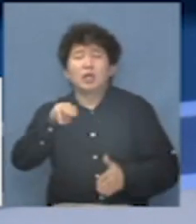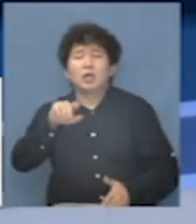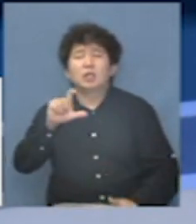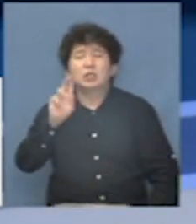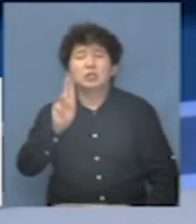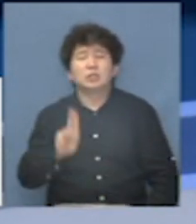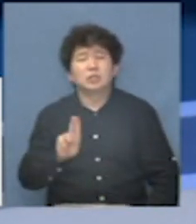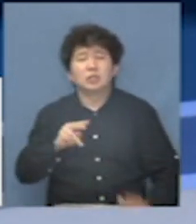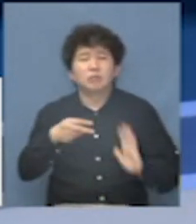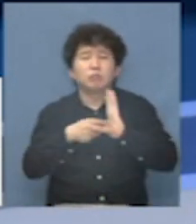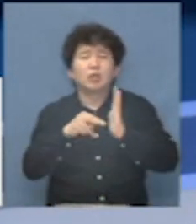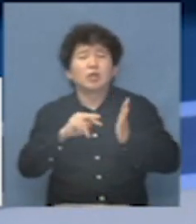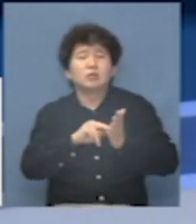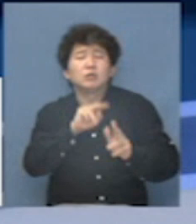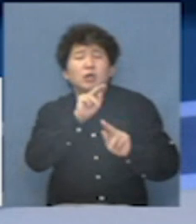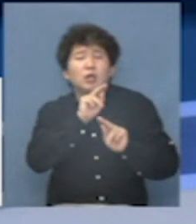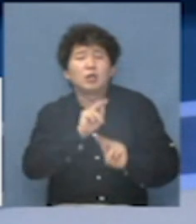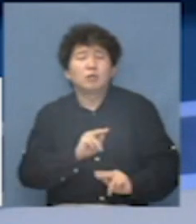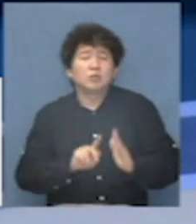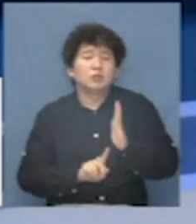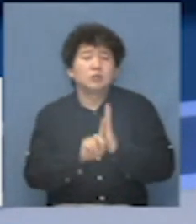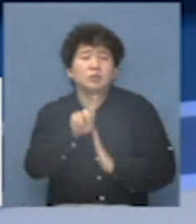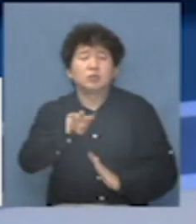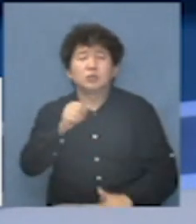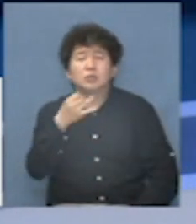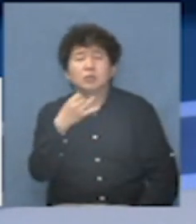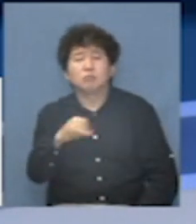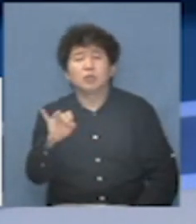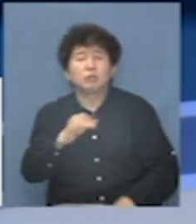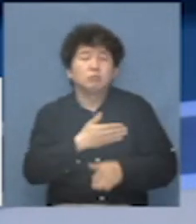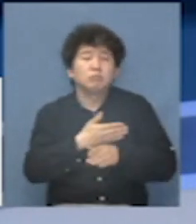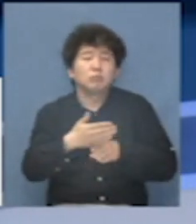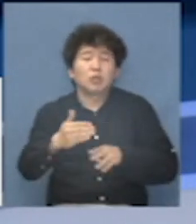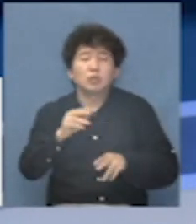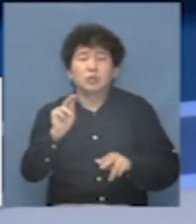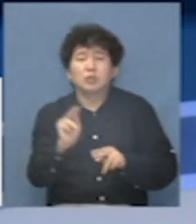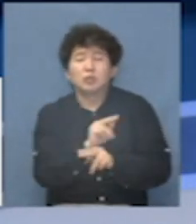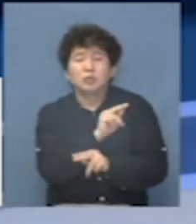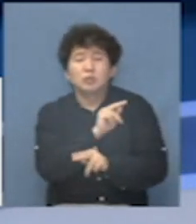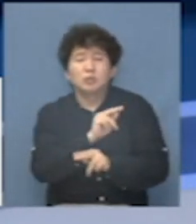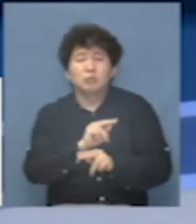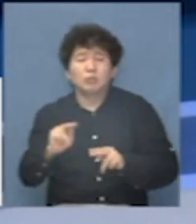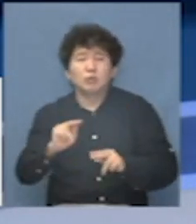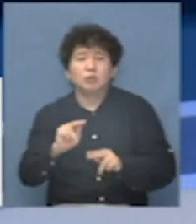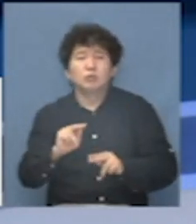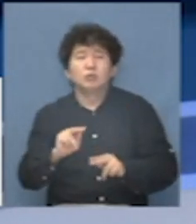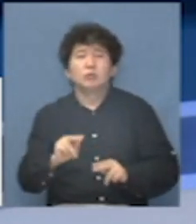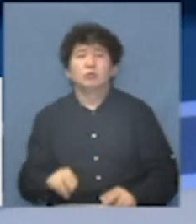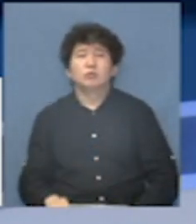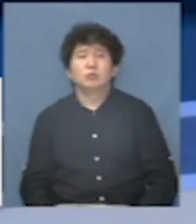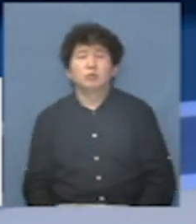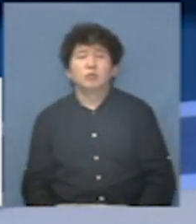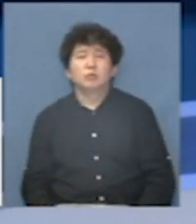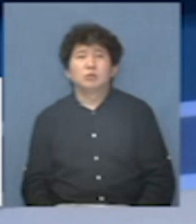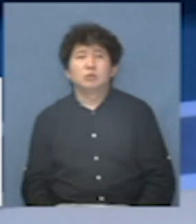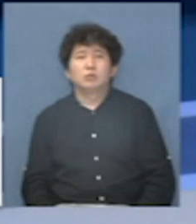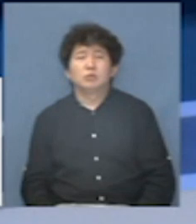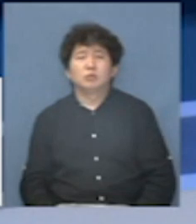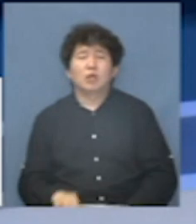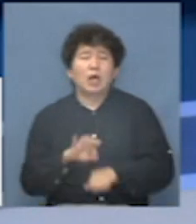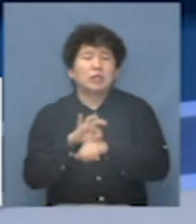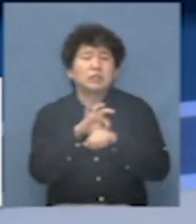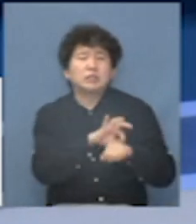плановые работы на объекте стартовали в мае. После ремонта планируется снижение износа станции на 17%, тепловых сетей